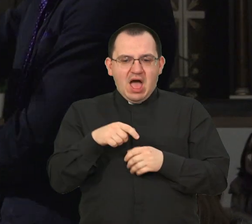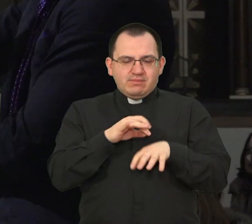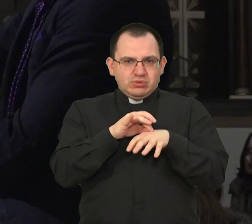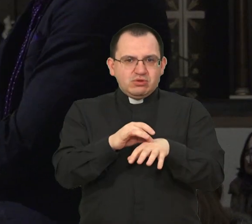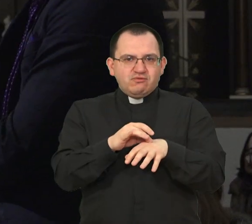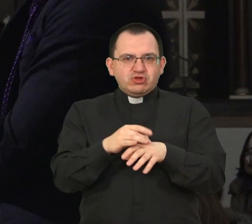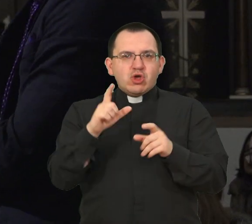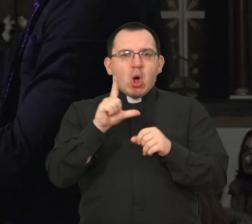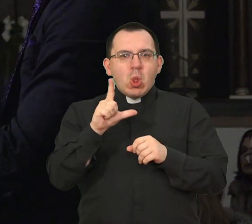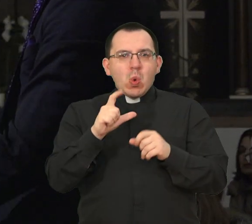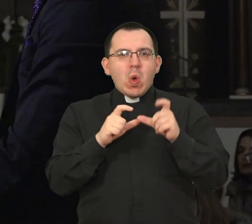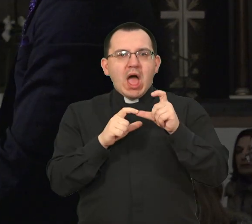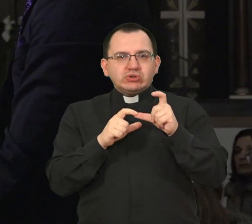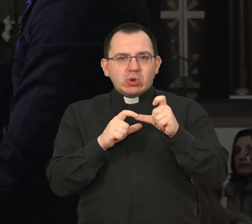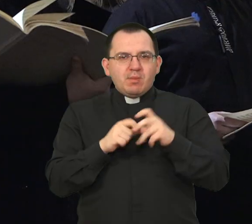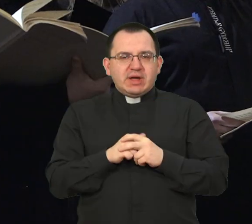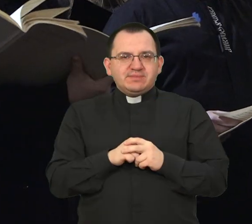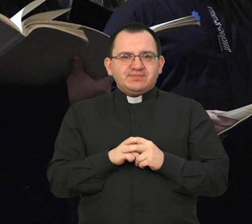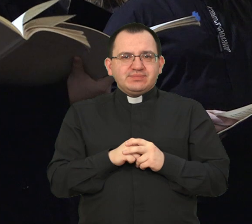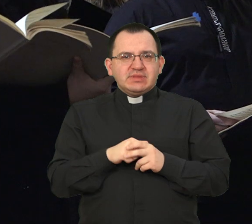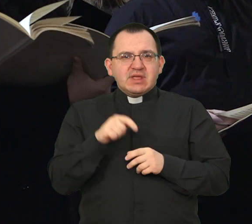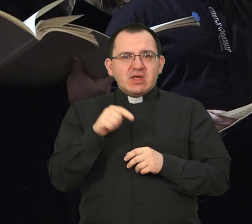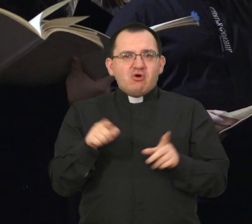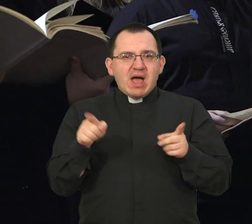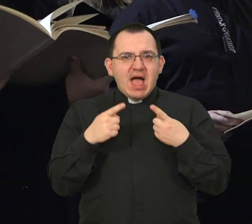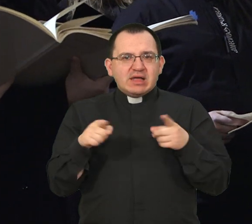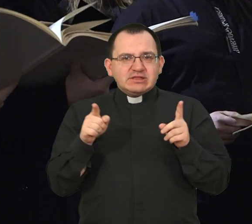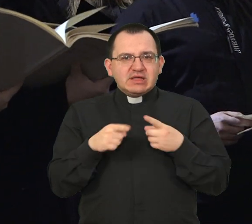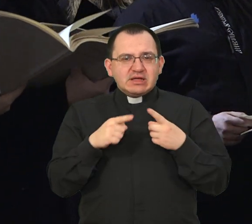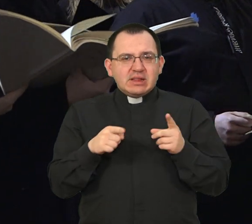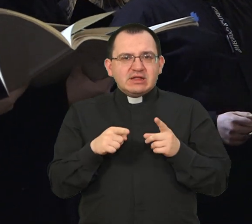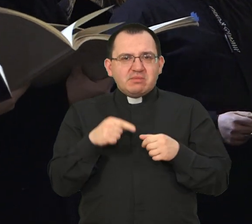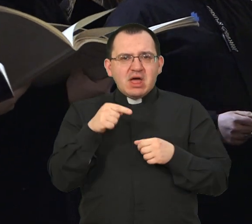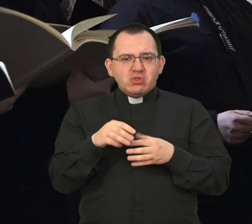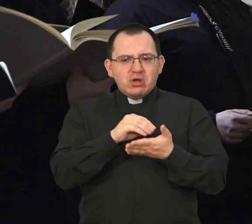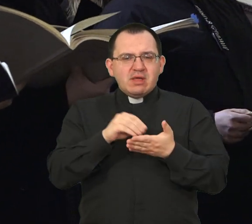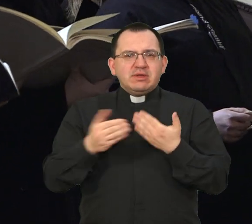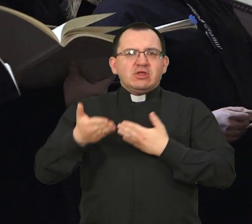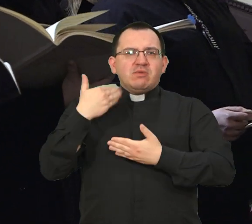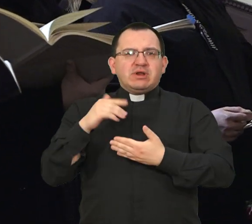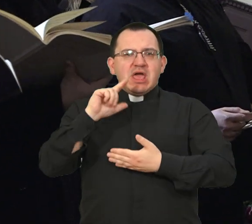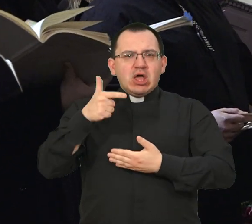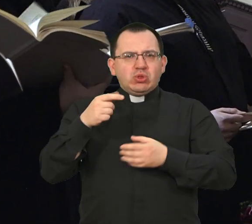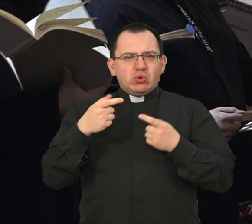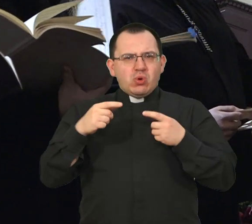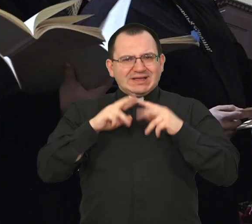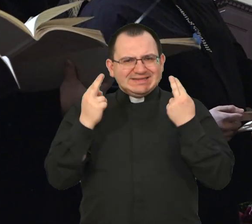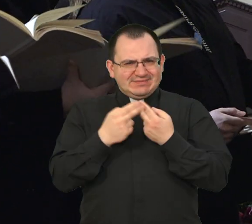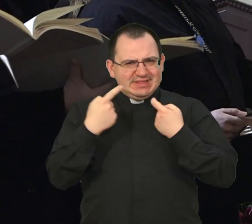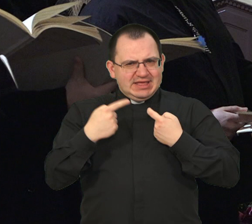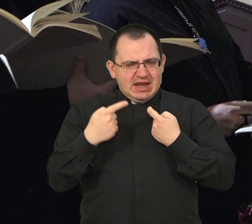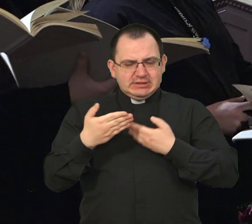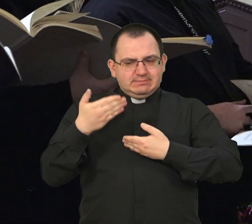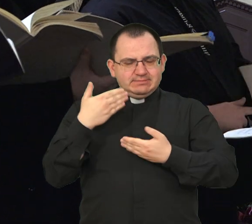dirigentskim vodstvom Luke Šopara. Ovo djelo, skladano neposredno prije Drugog svjetskog rata, pisano je na